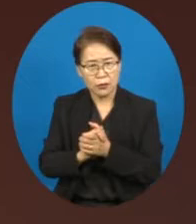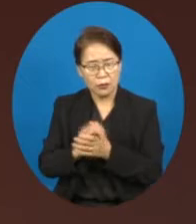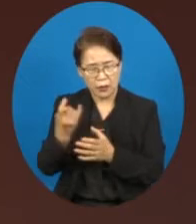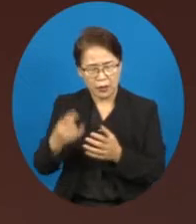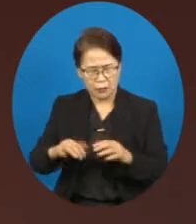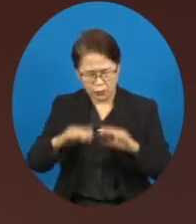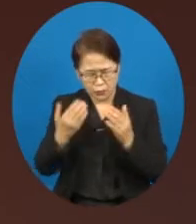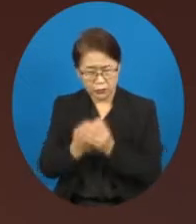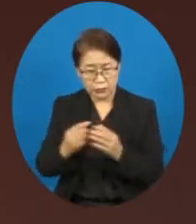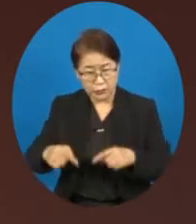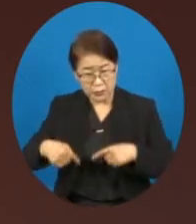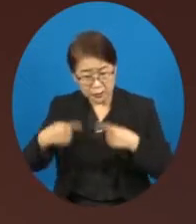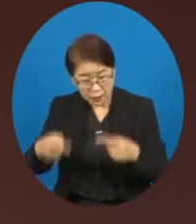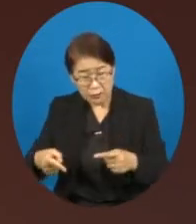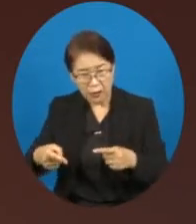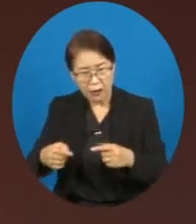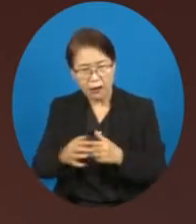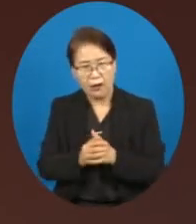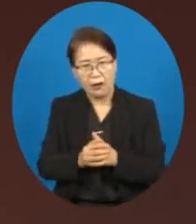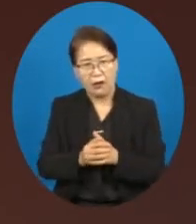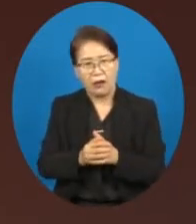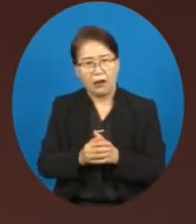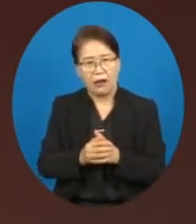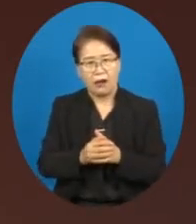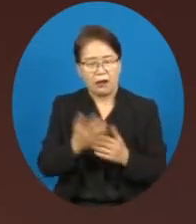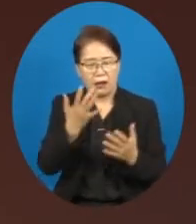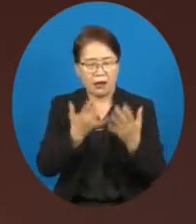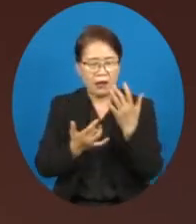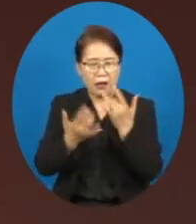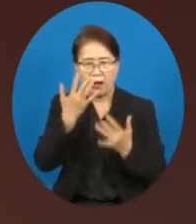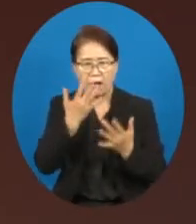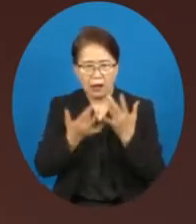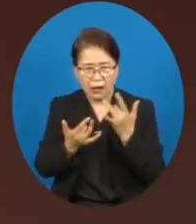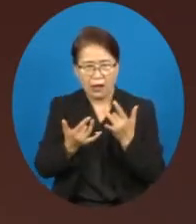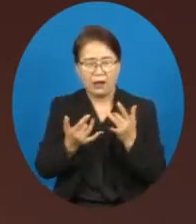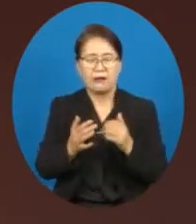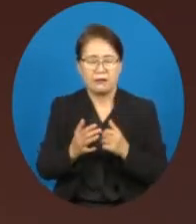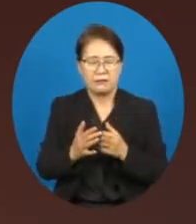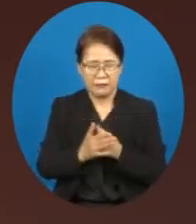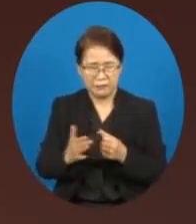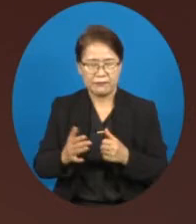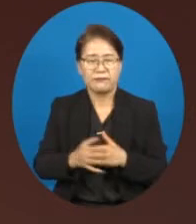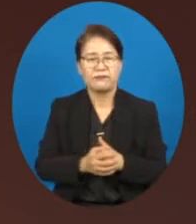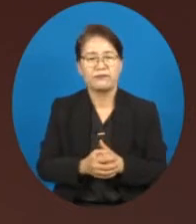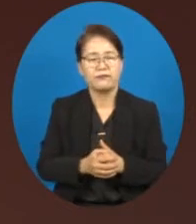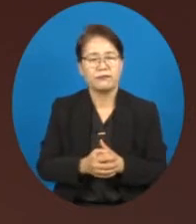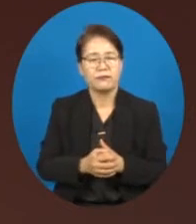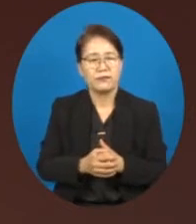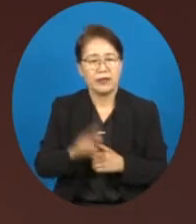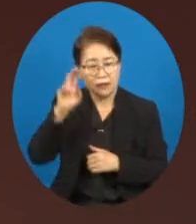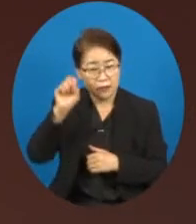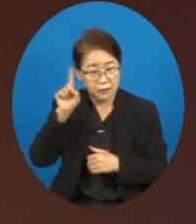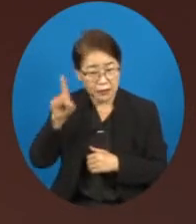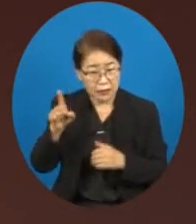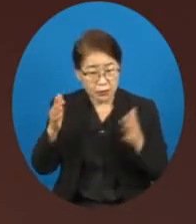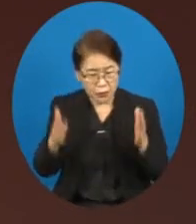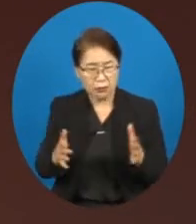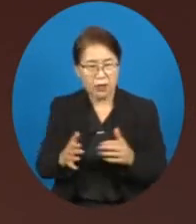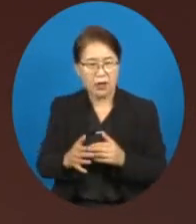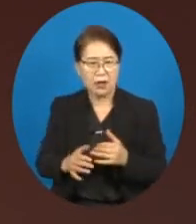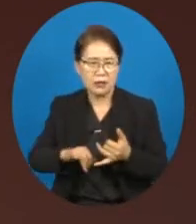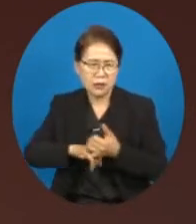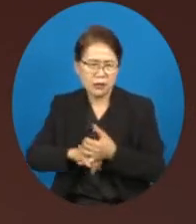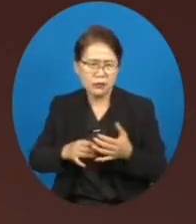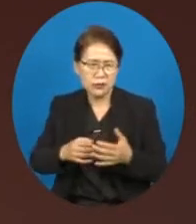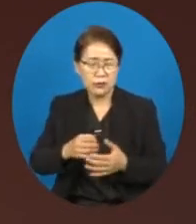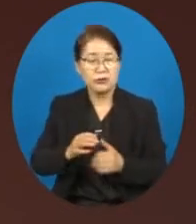지금 출석을 보니까 많이 떨어져 나갔어요. 예. 그러니까 21일 동안의 약속도 지키지 못하는